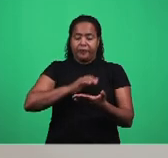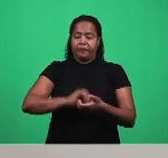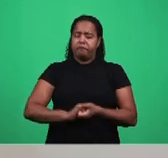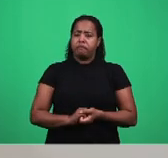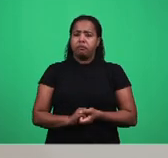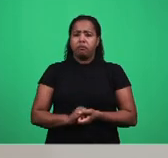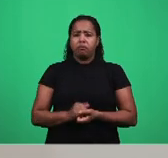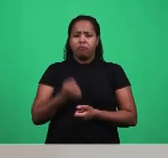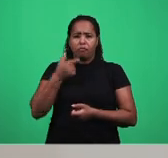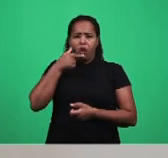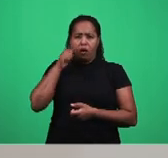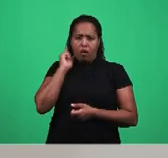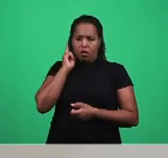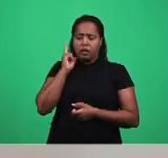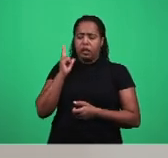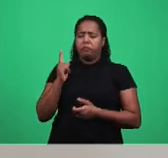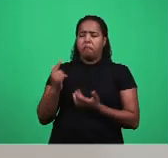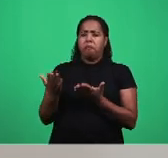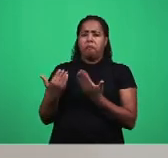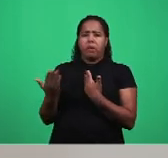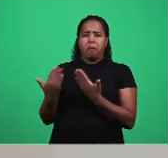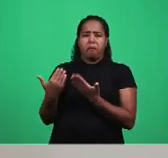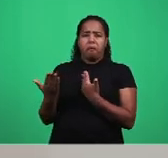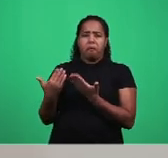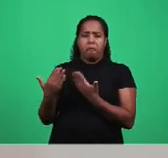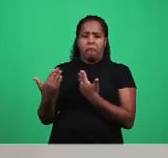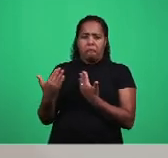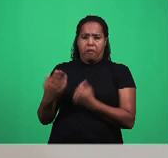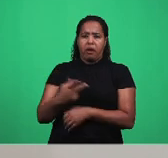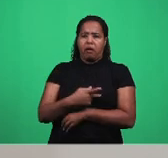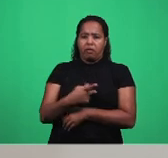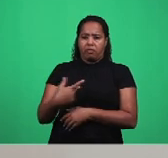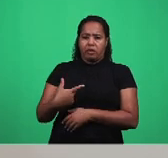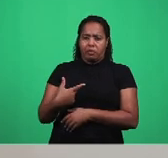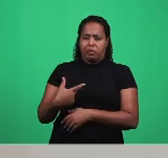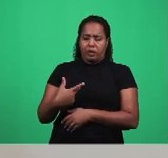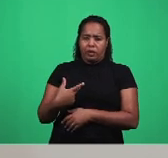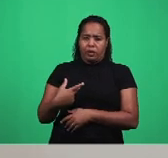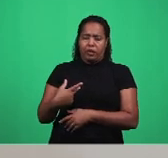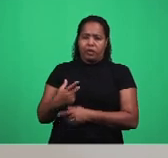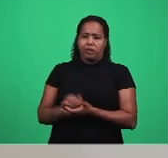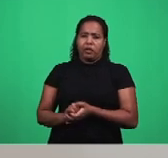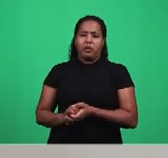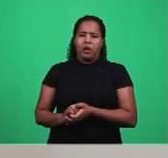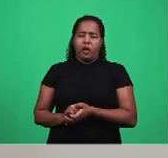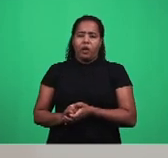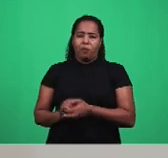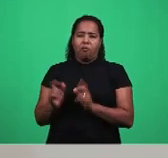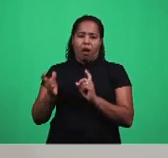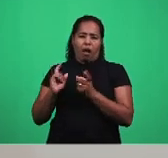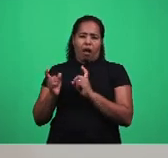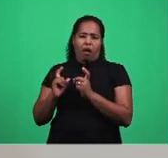nos pasteurs, dans une conversation qu'on a eue à 10 heures du matin,